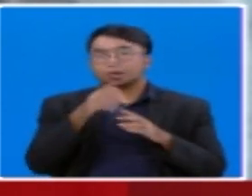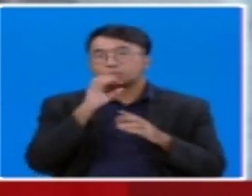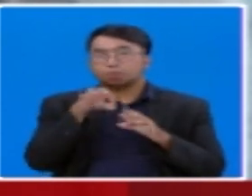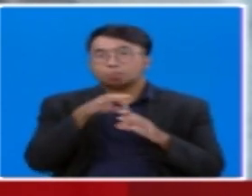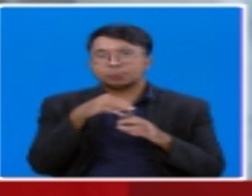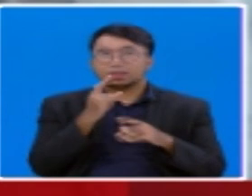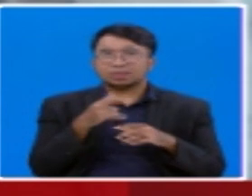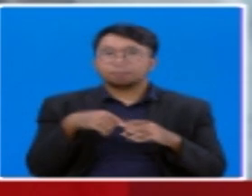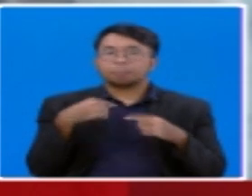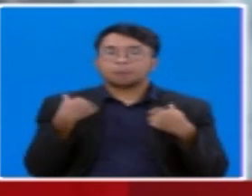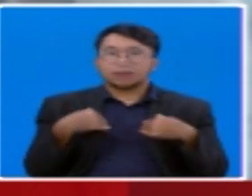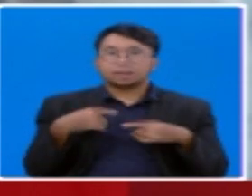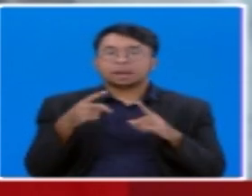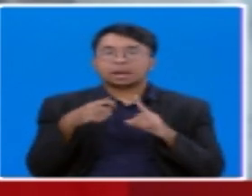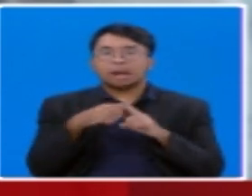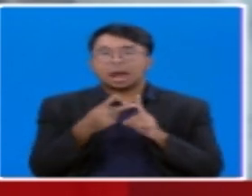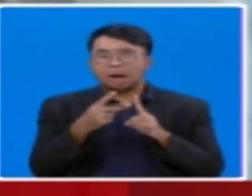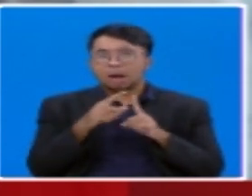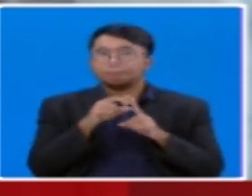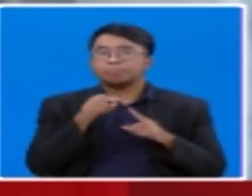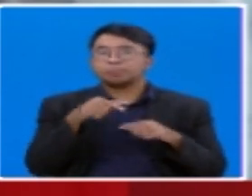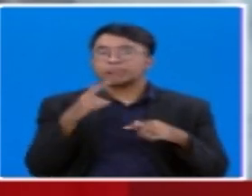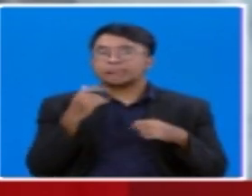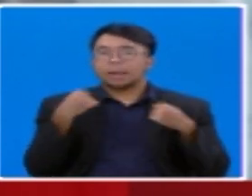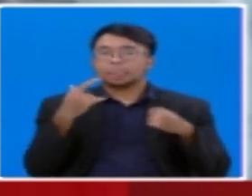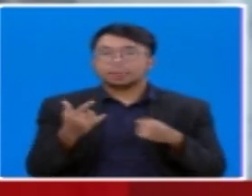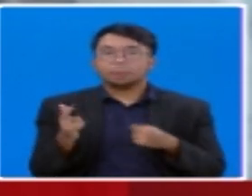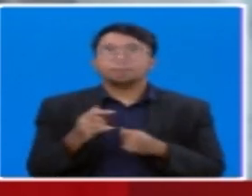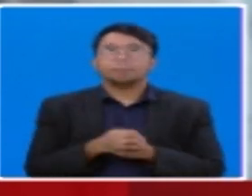sehat atau ada keluhan karena memang sering minum kopi?